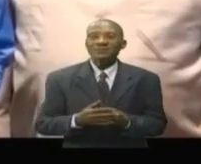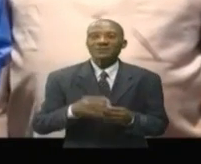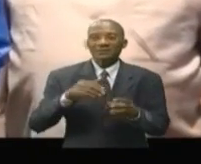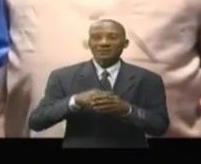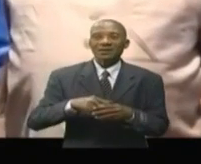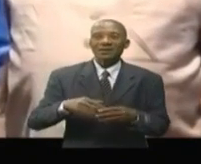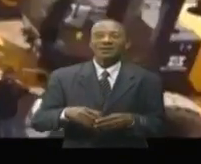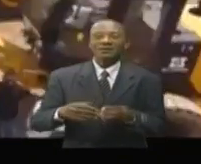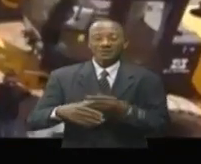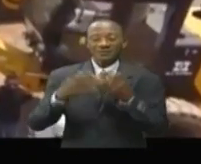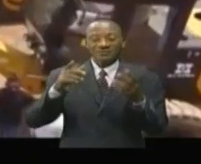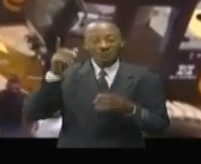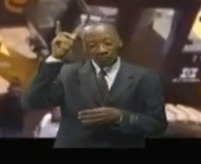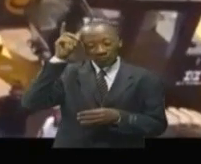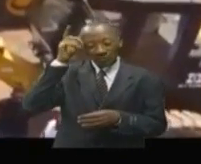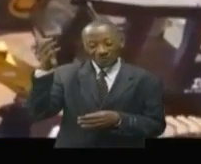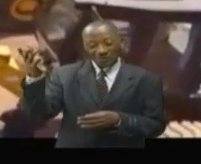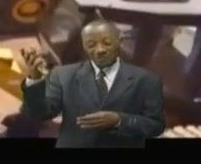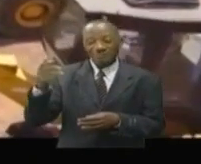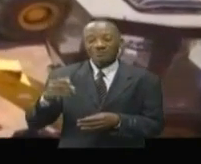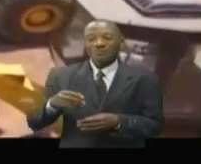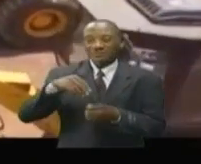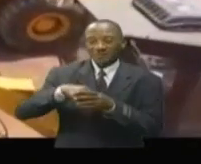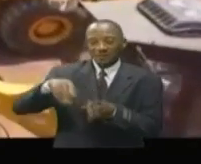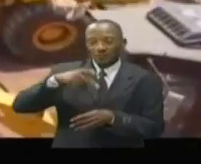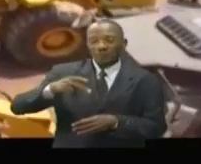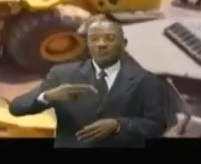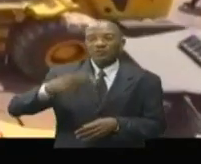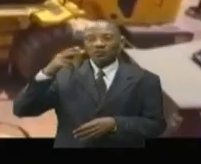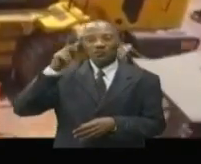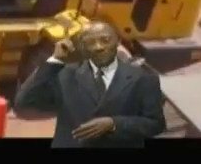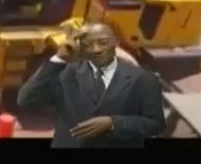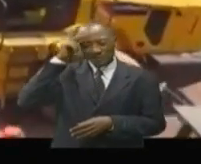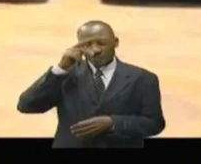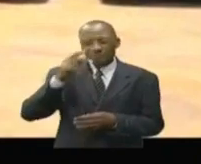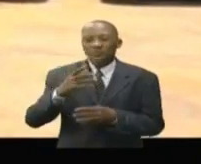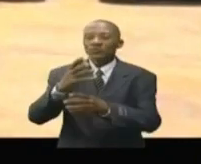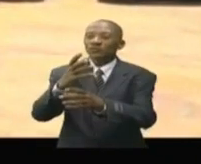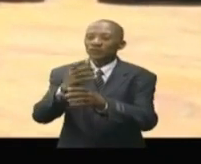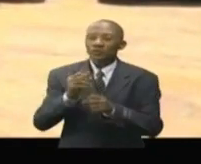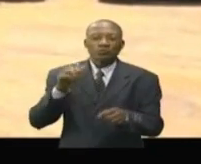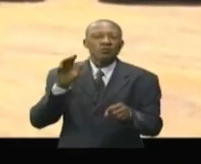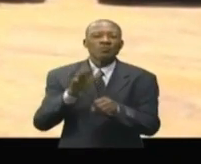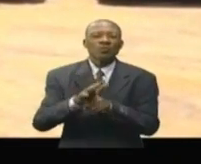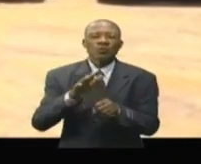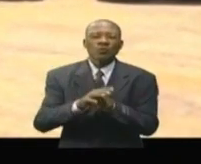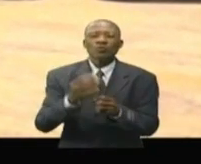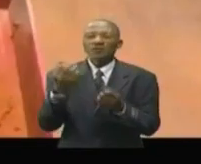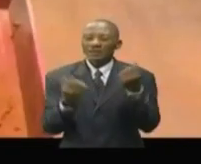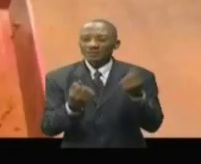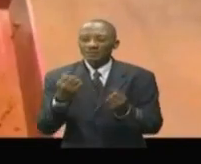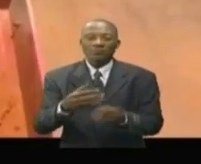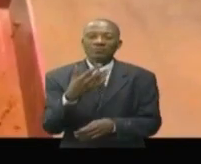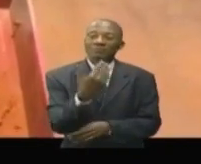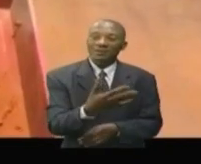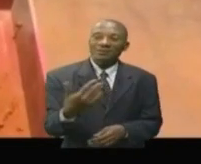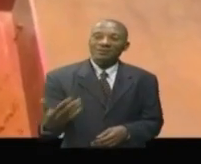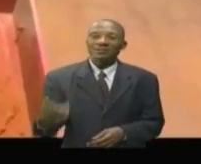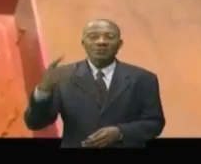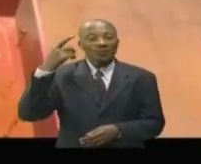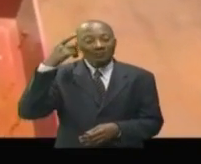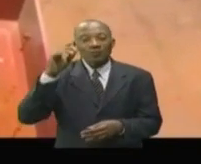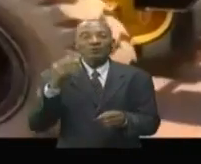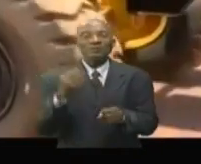des tronçons Kasomeno-Pueto et Kasomeno-Kasenga. Ces engins, dont trois camions à benne basculante, un camion citerne à